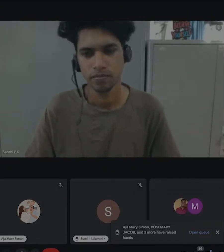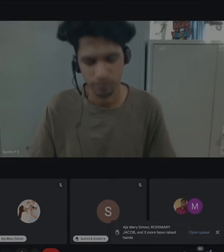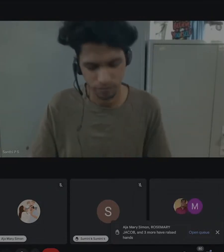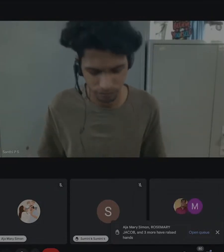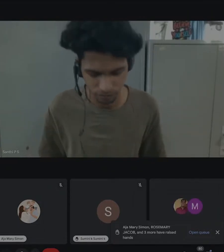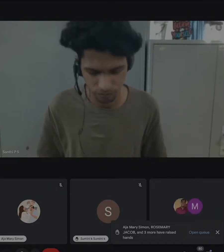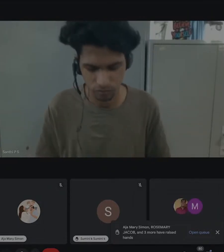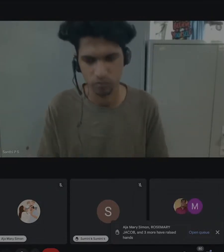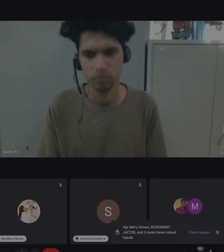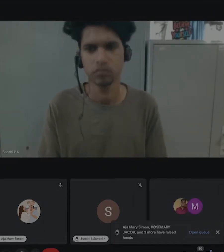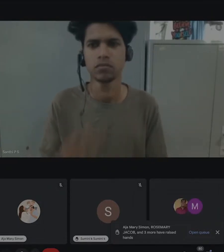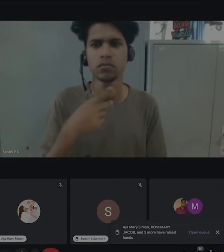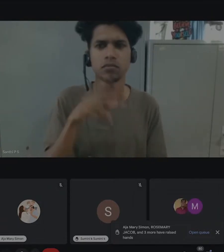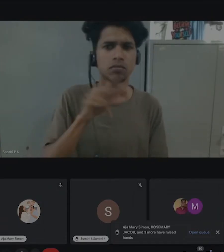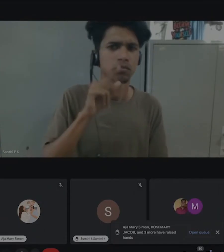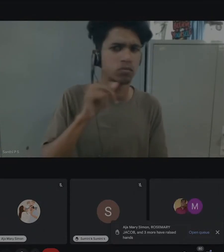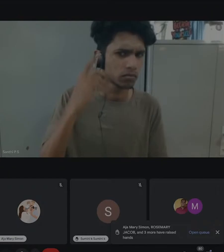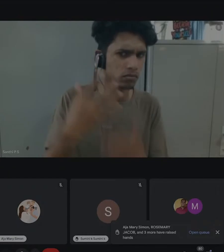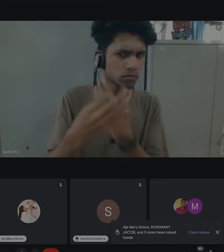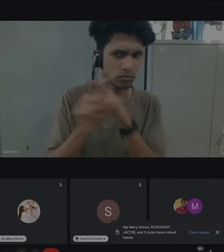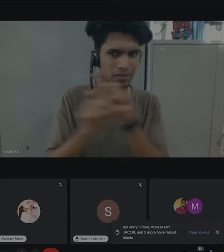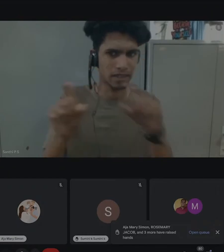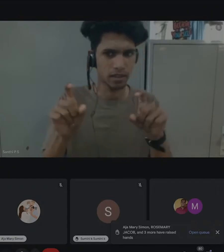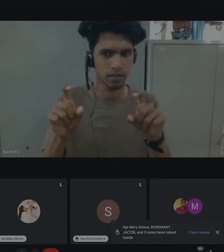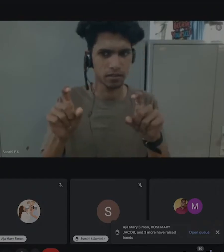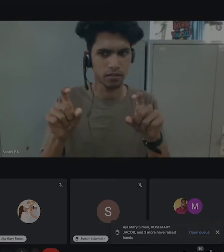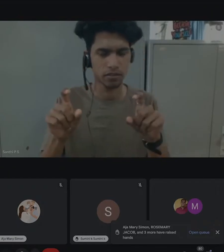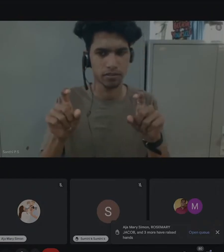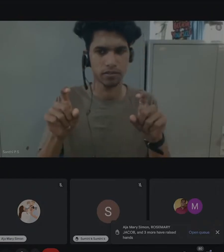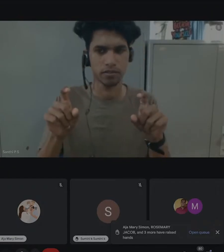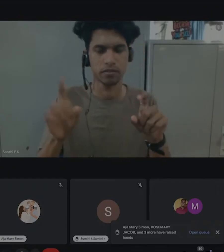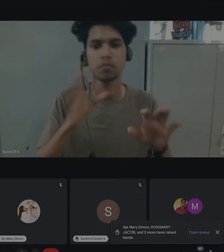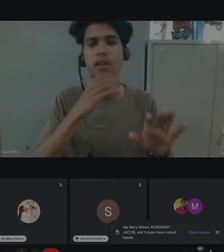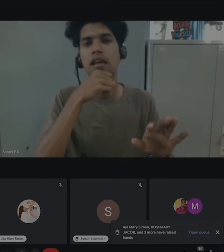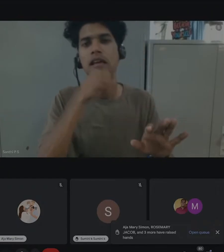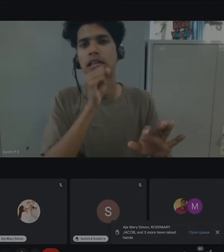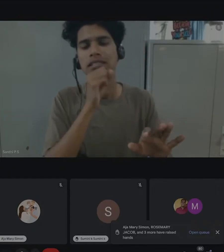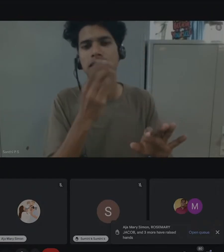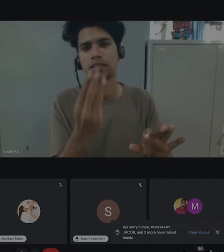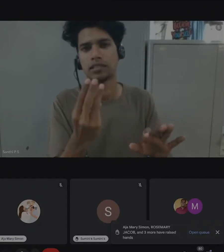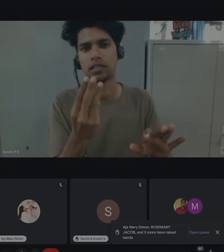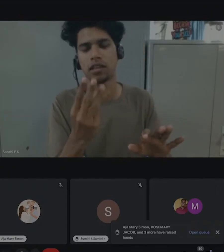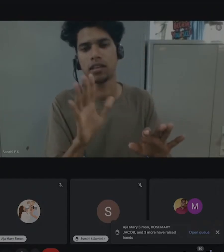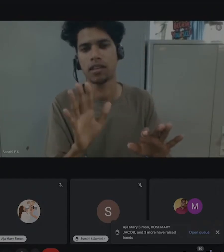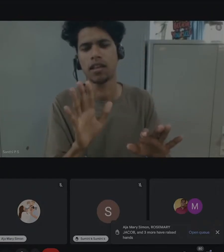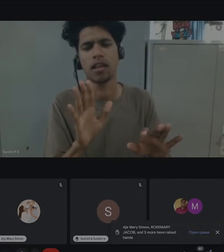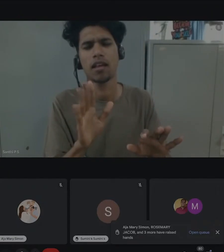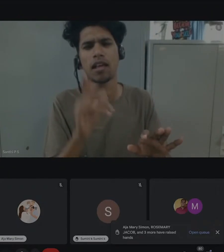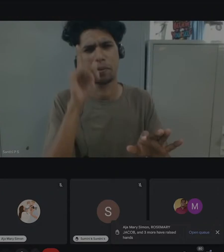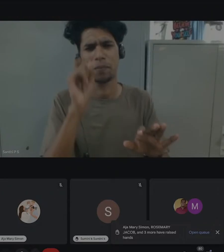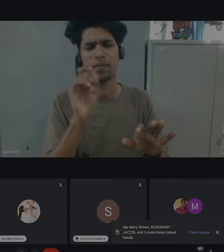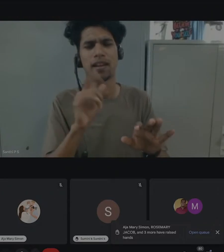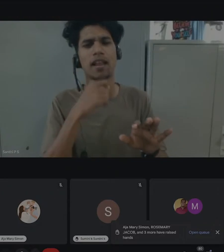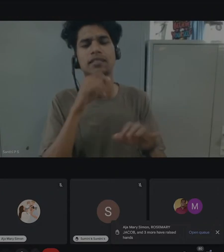ക്ലിയർ ആണോ ഞാൻ പറയുന്നത്? ക്ലിയർ. ഇപ്പൊ 3 വയസ്സായിട്ടുള്ളൂ. സമയമെടുക്കും. ഒന്ന് ആൾക്കാരായിട്ട്